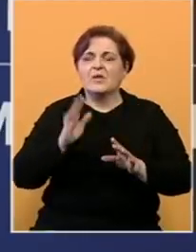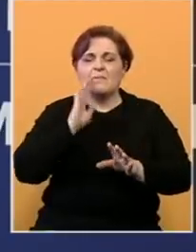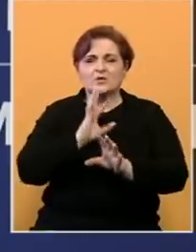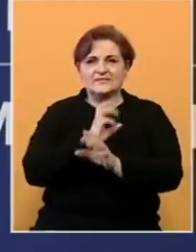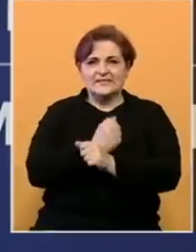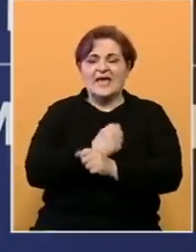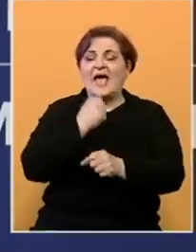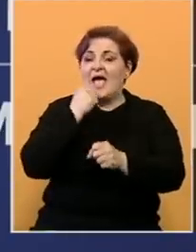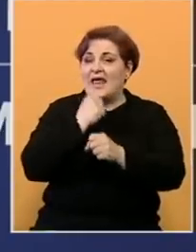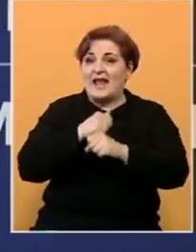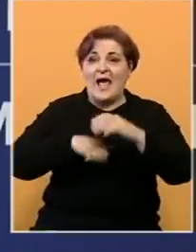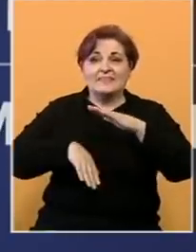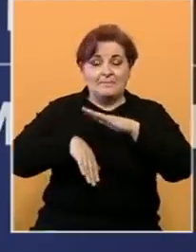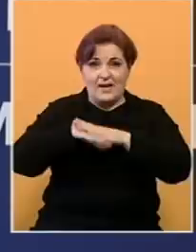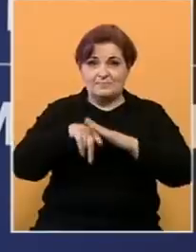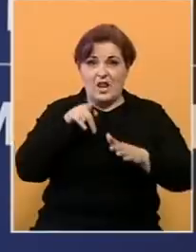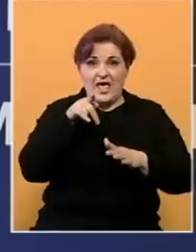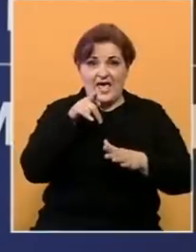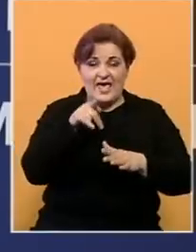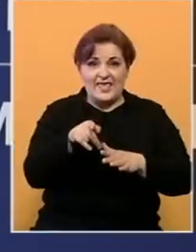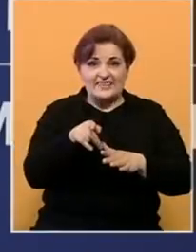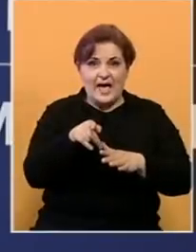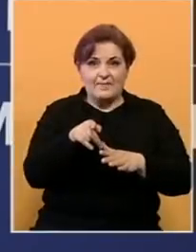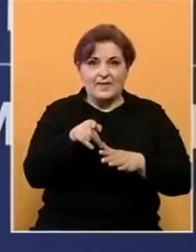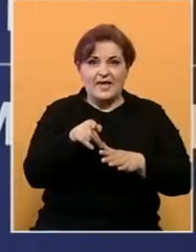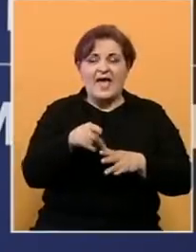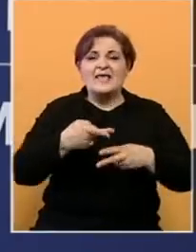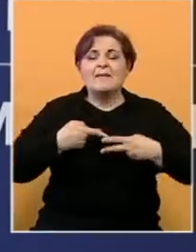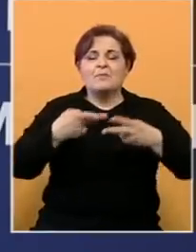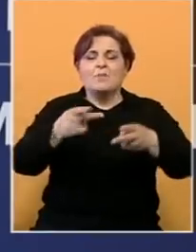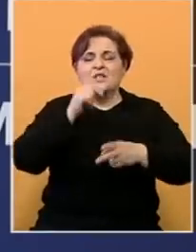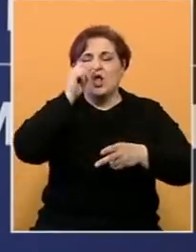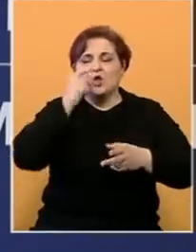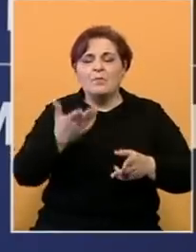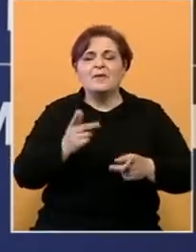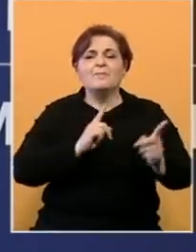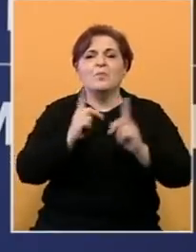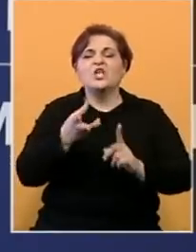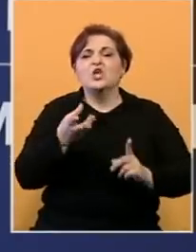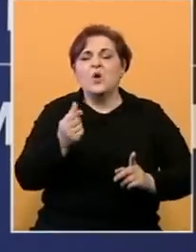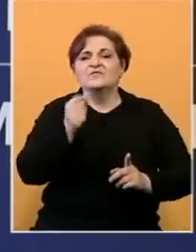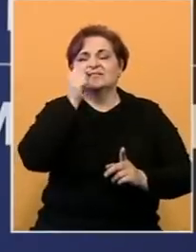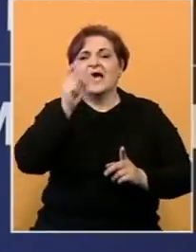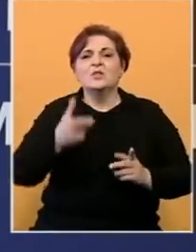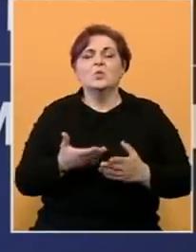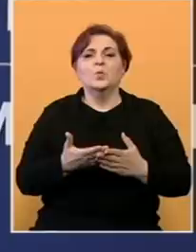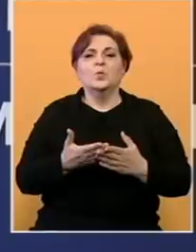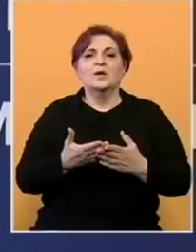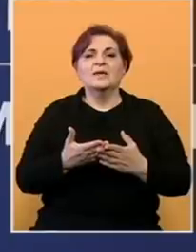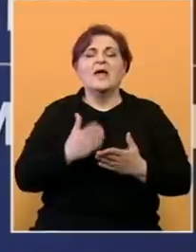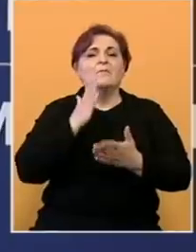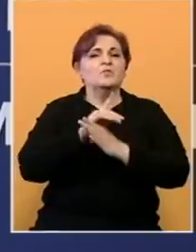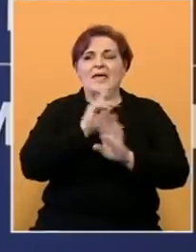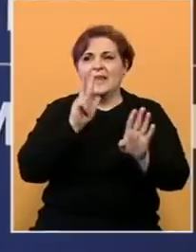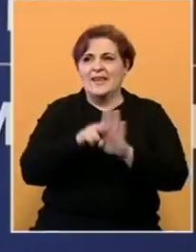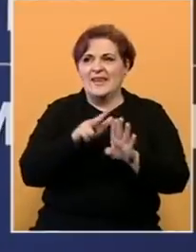Hercegovine raditi maksimalno na tome da se promet robe, putnika, novca, ljudi odvija